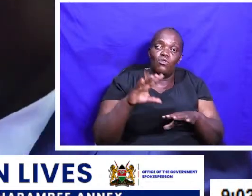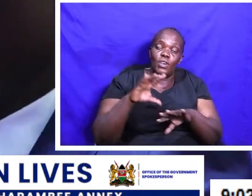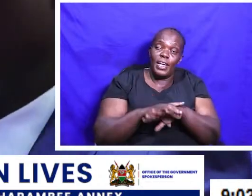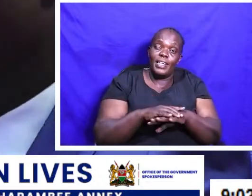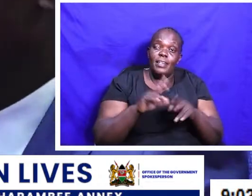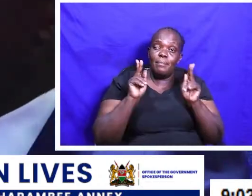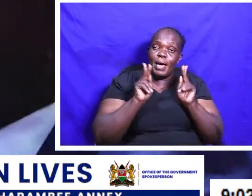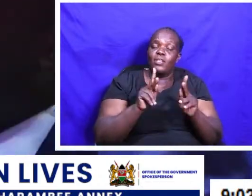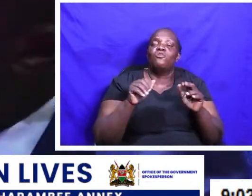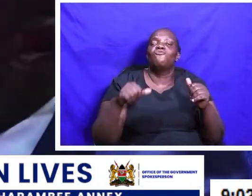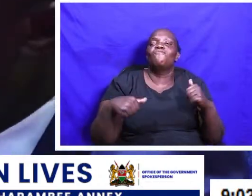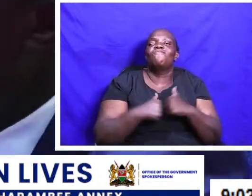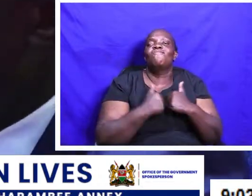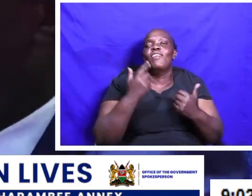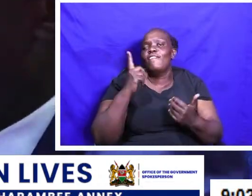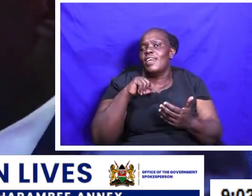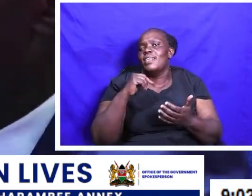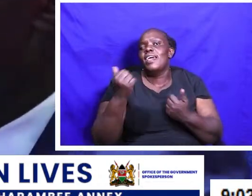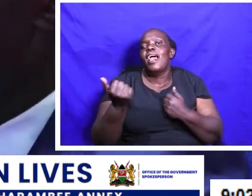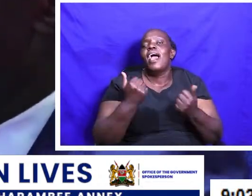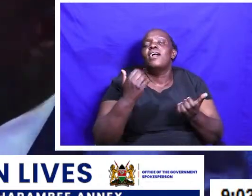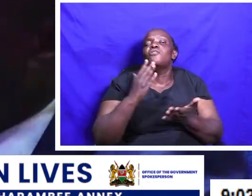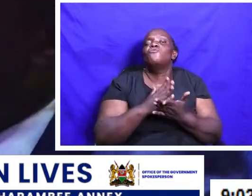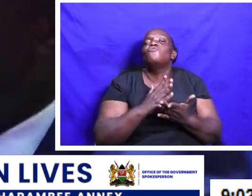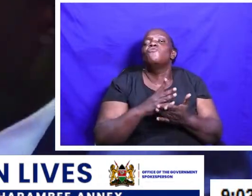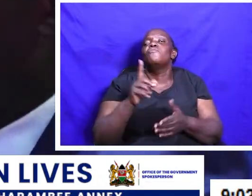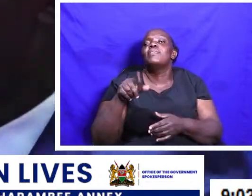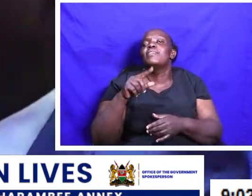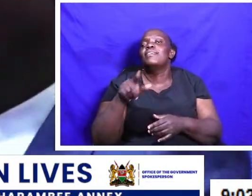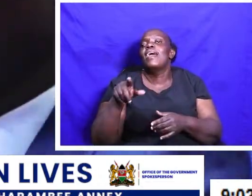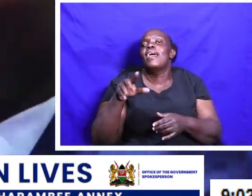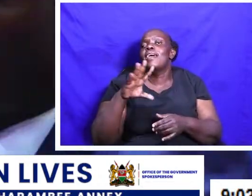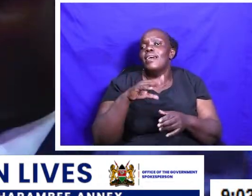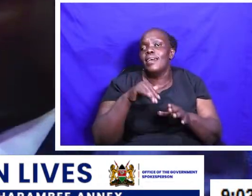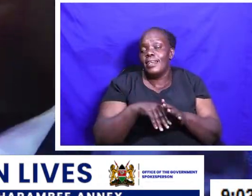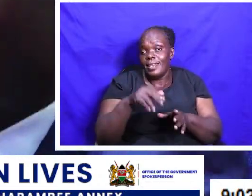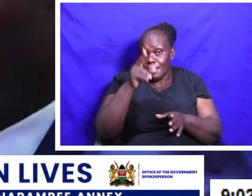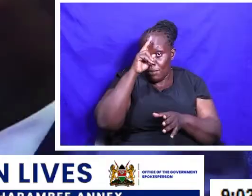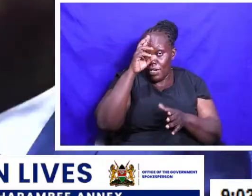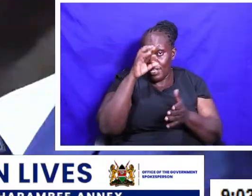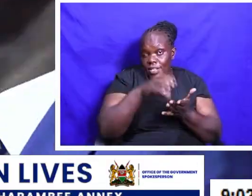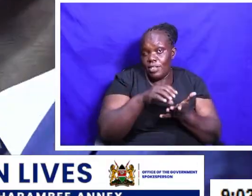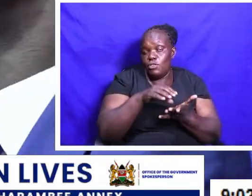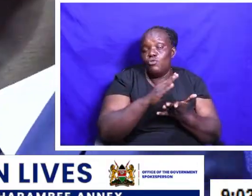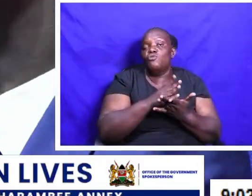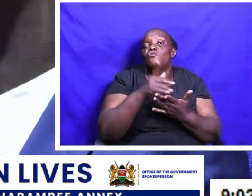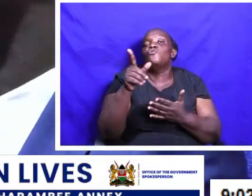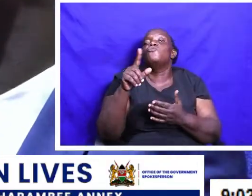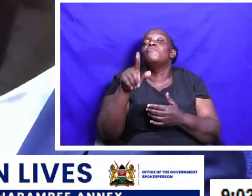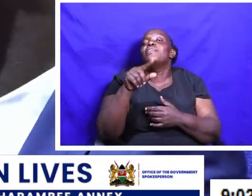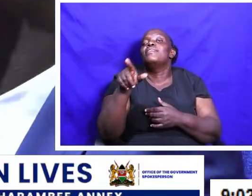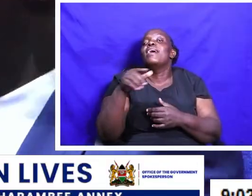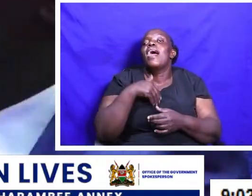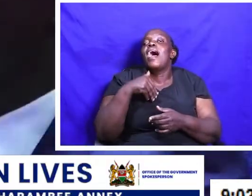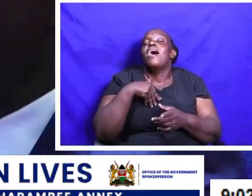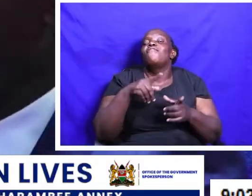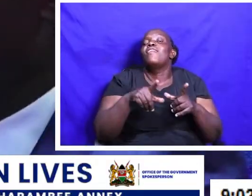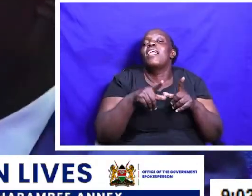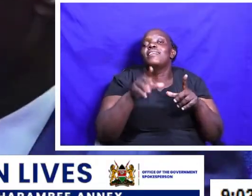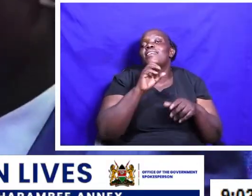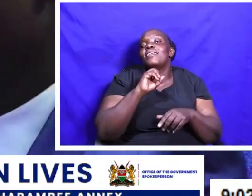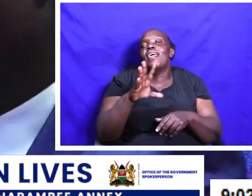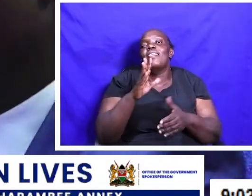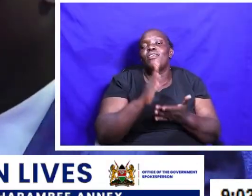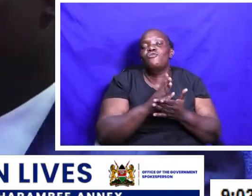Utapata pengine mtu amekugonga wa gari, amekugonga kimakosa, lakini ukifika police station inaonekana wewe ndio uko na makosa. Kwa nini? Haukuwa na